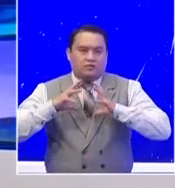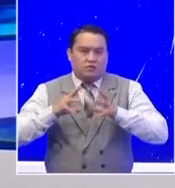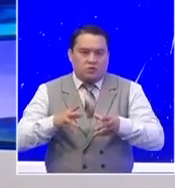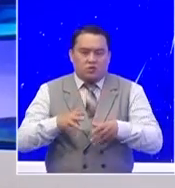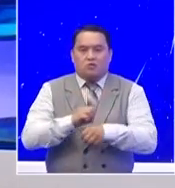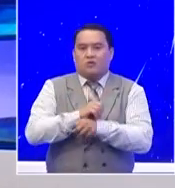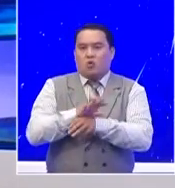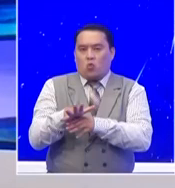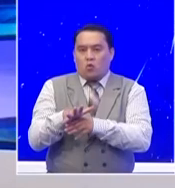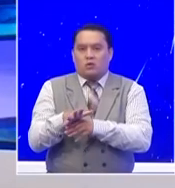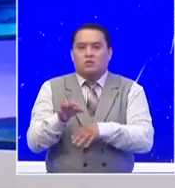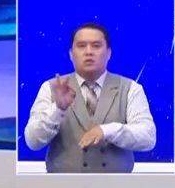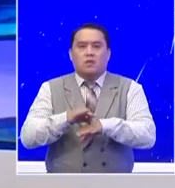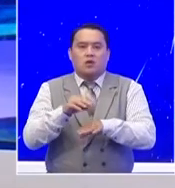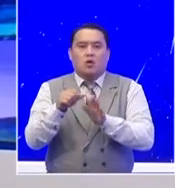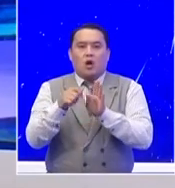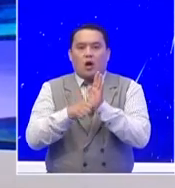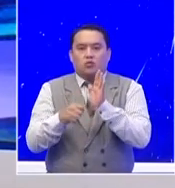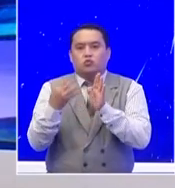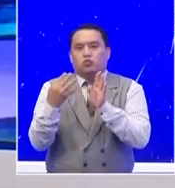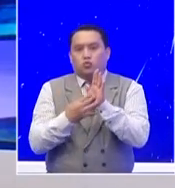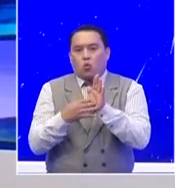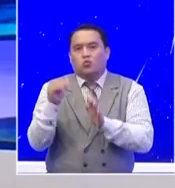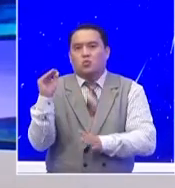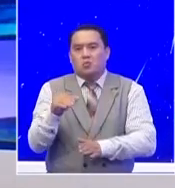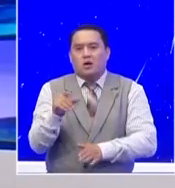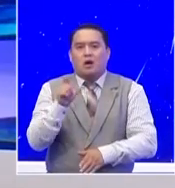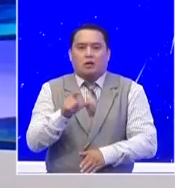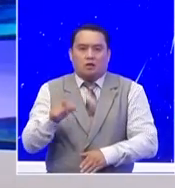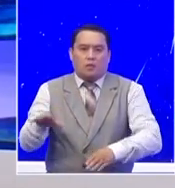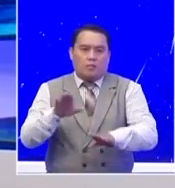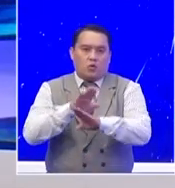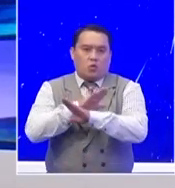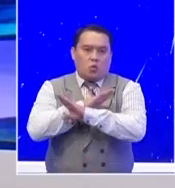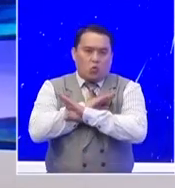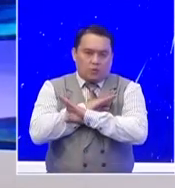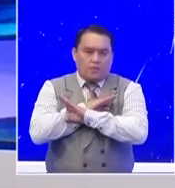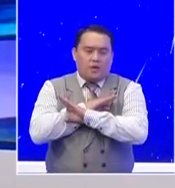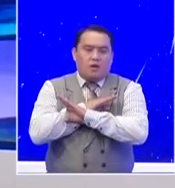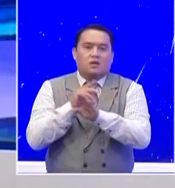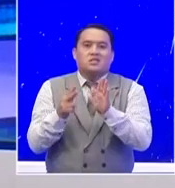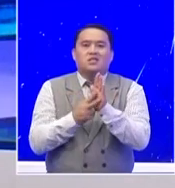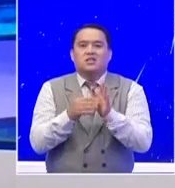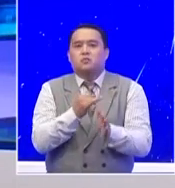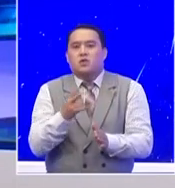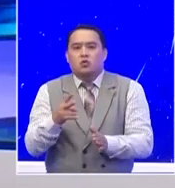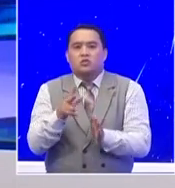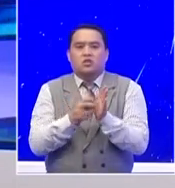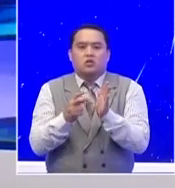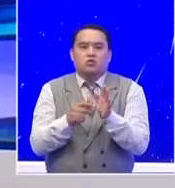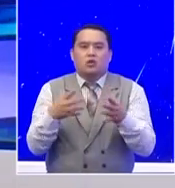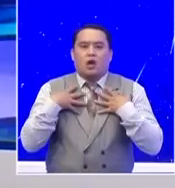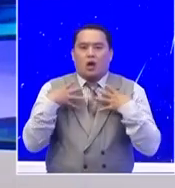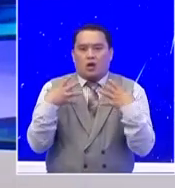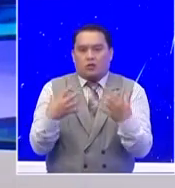мәліметі бойынша COVID-19 індетінен 609 мың адам көз жұмған. Дәрігерлер арпалысып бақ жатыр. 8 миллион 800 мың адамды